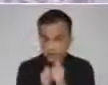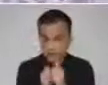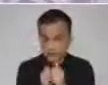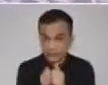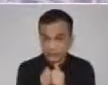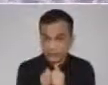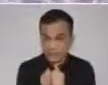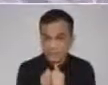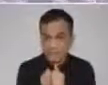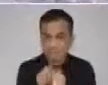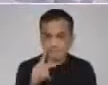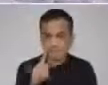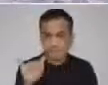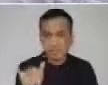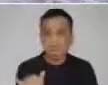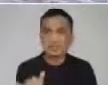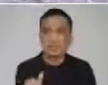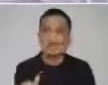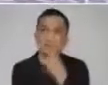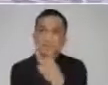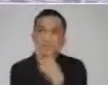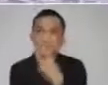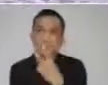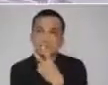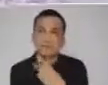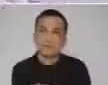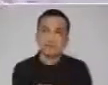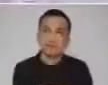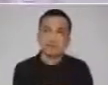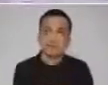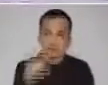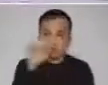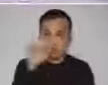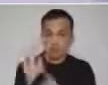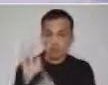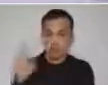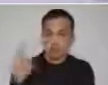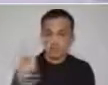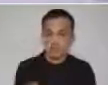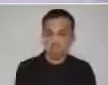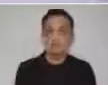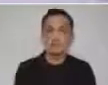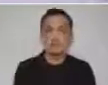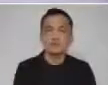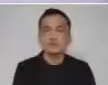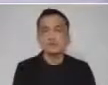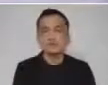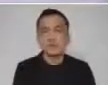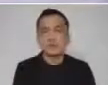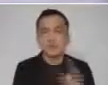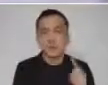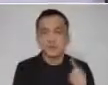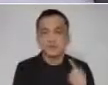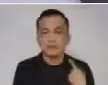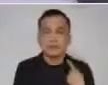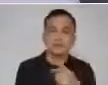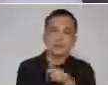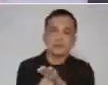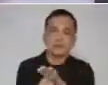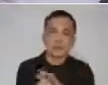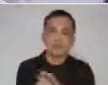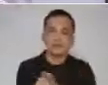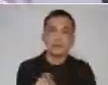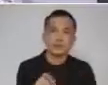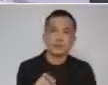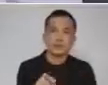na mas magiging mabigat pa ang sitwasyon ng trapiko hanggang sa pagdating nyo ng alas 8 hanggang alas 9 ng umaga. Bakit? Kasi pagdating doon sa may MRT